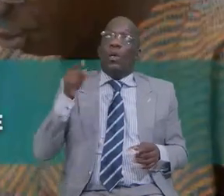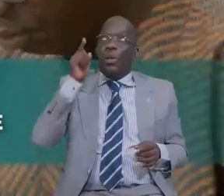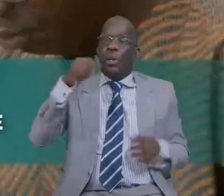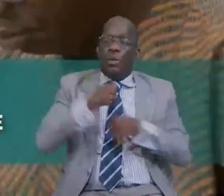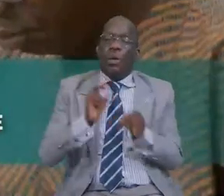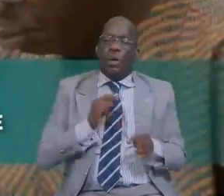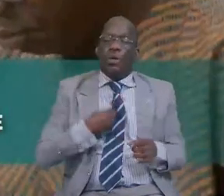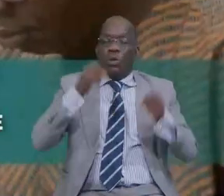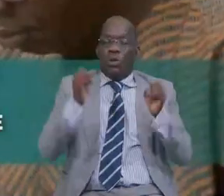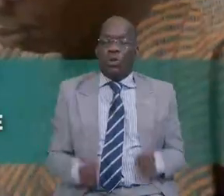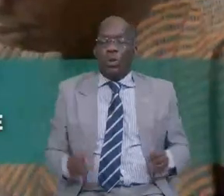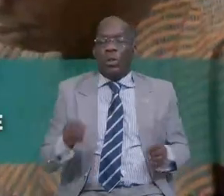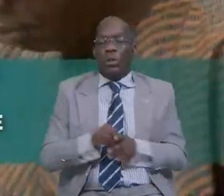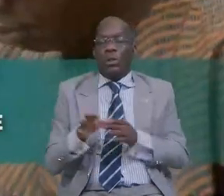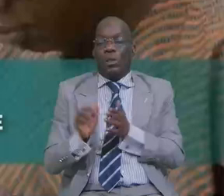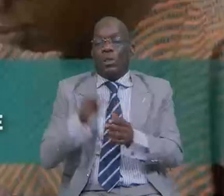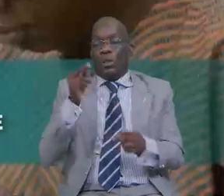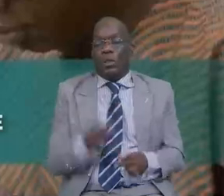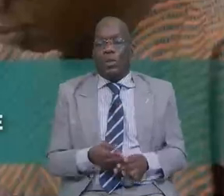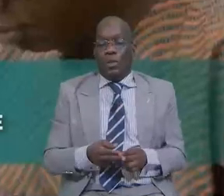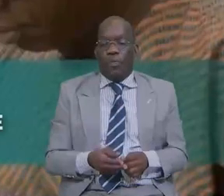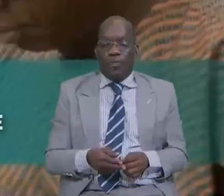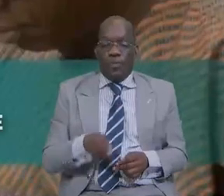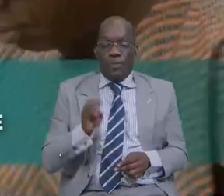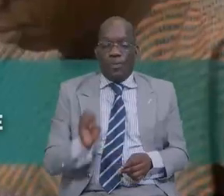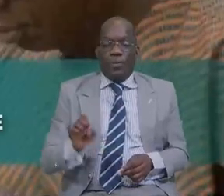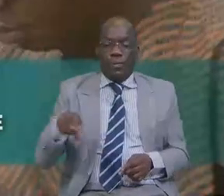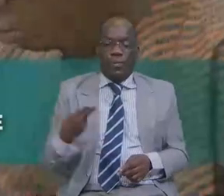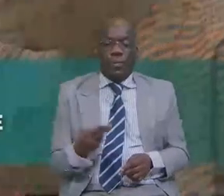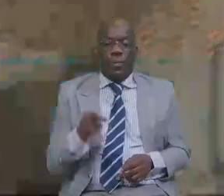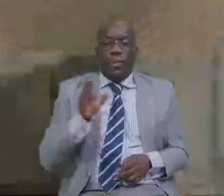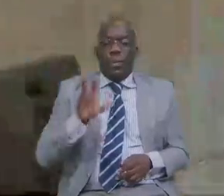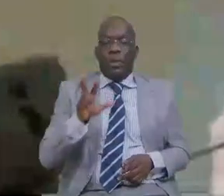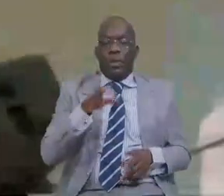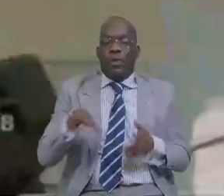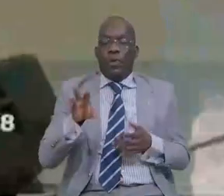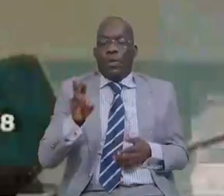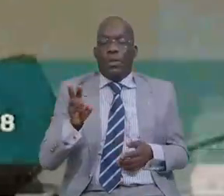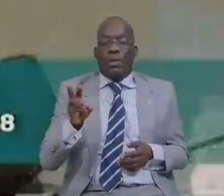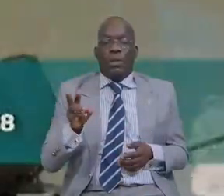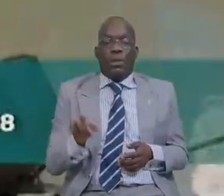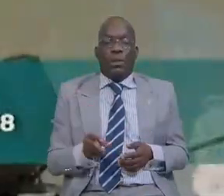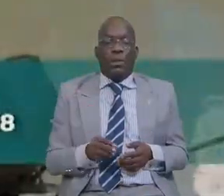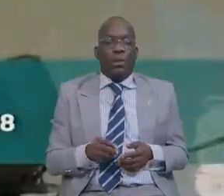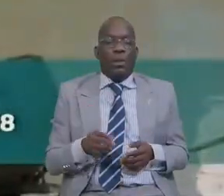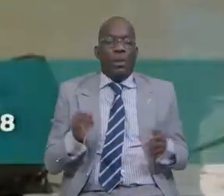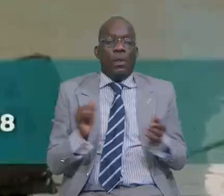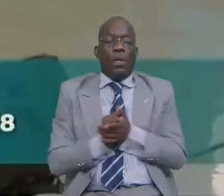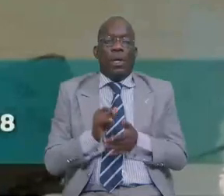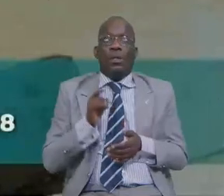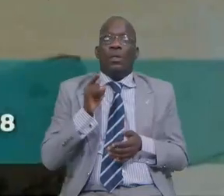nom de Jésus. Éphésiens 3, verset 16. En Éphésiens 3,